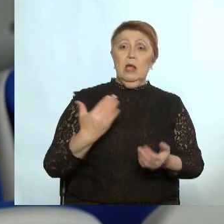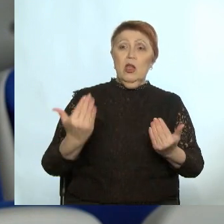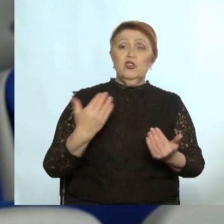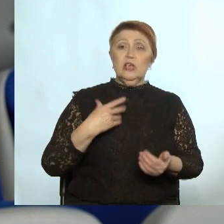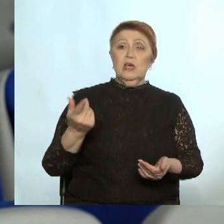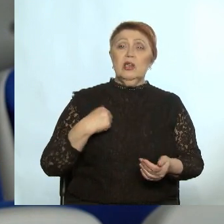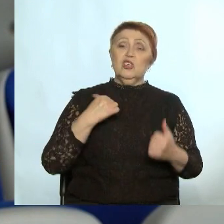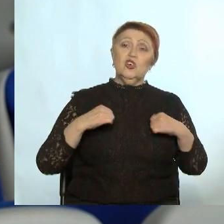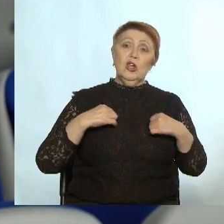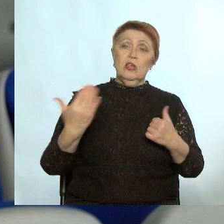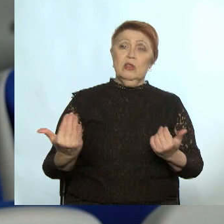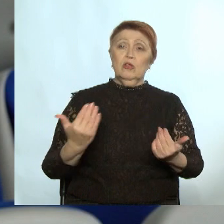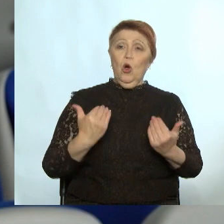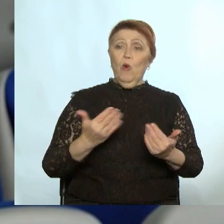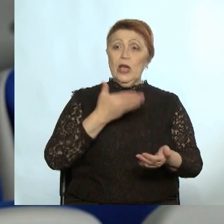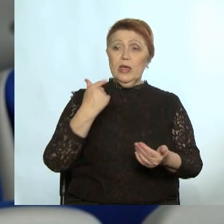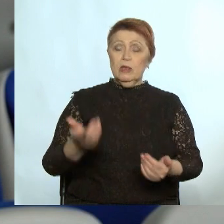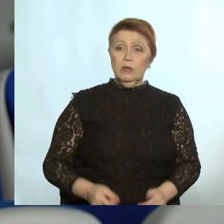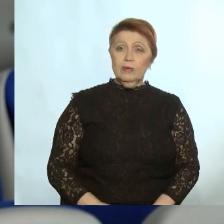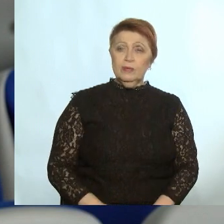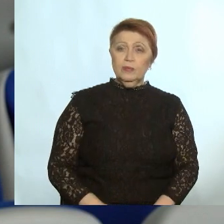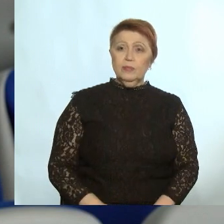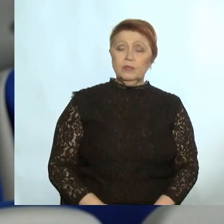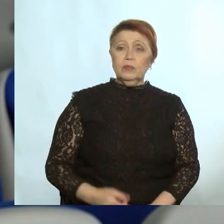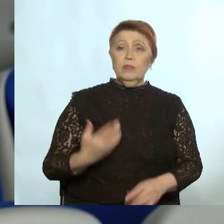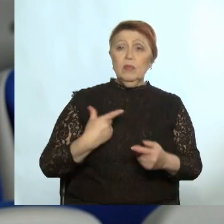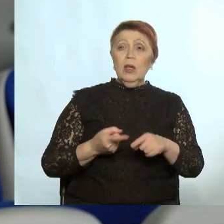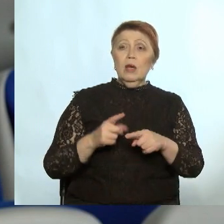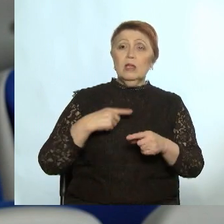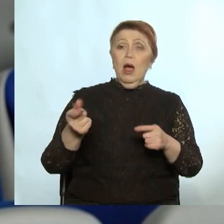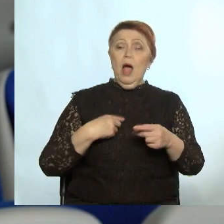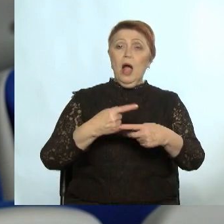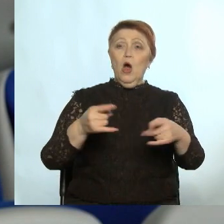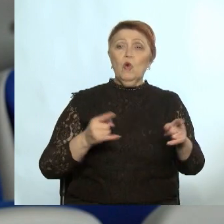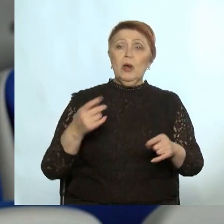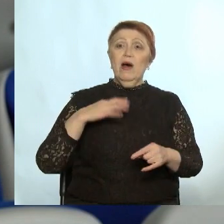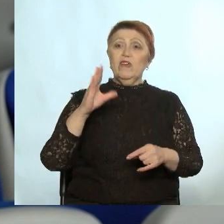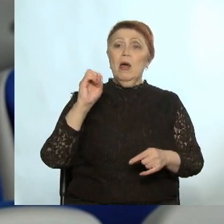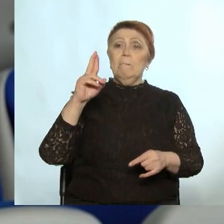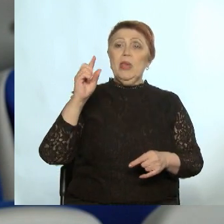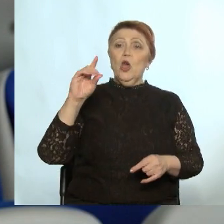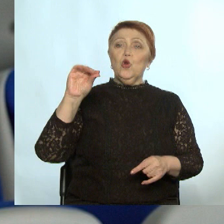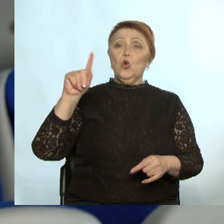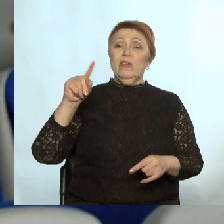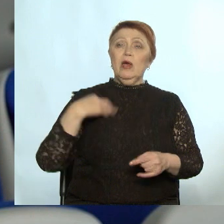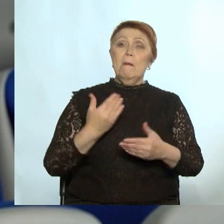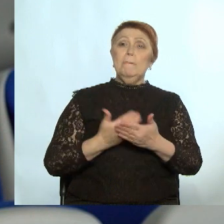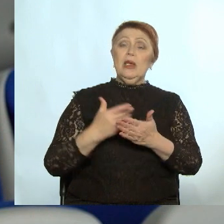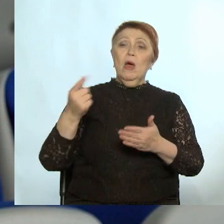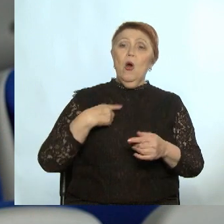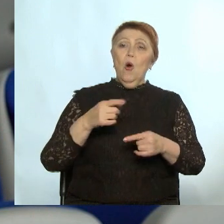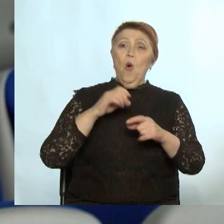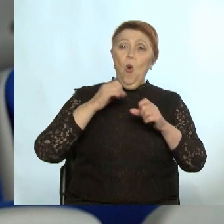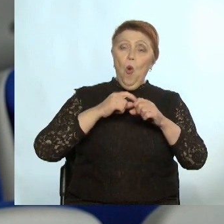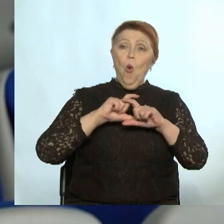такого нету. Вот эта коробка в Березовке при общеобразовательной школе, она вот как